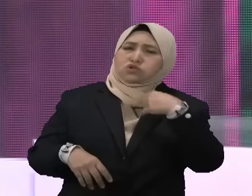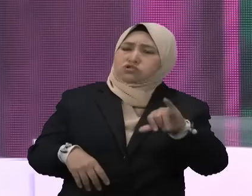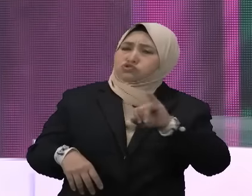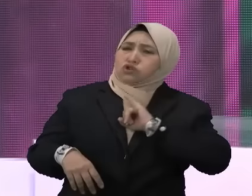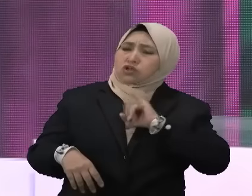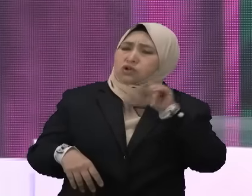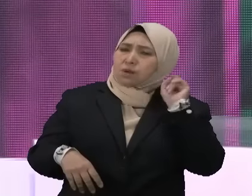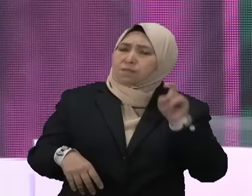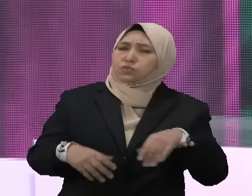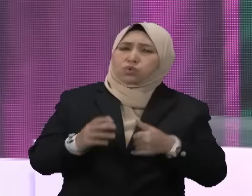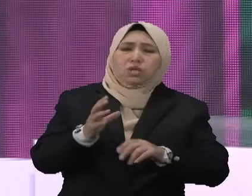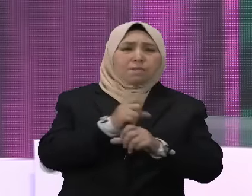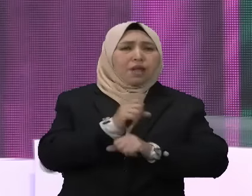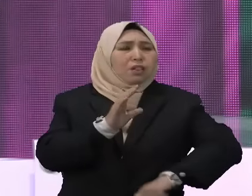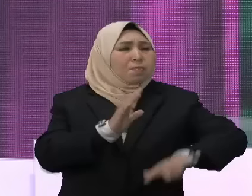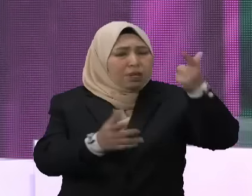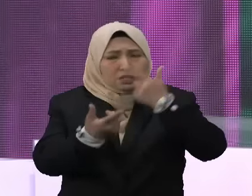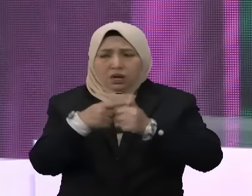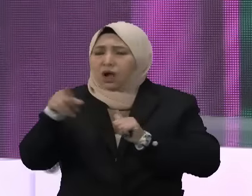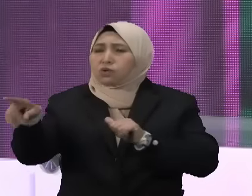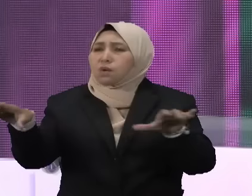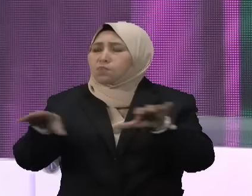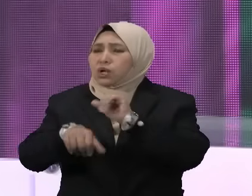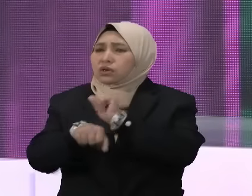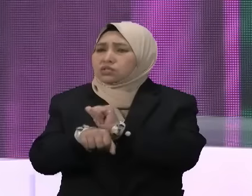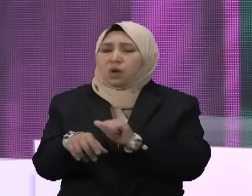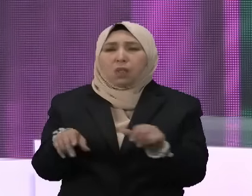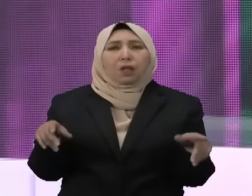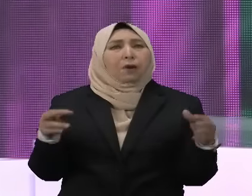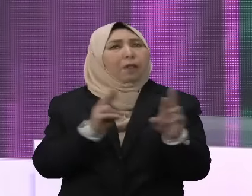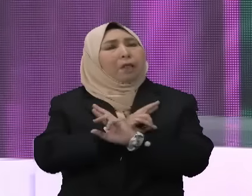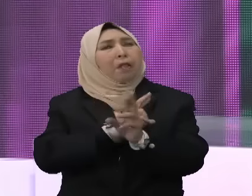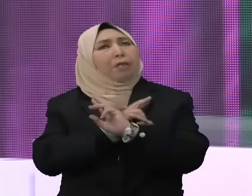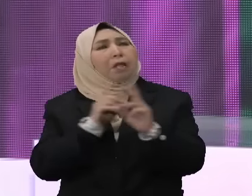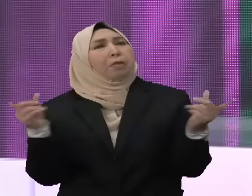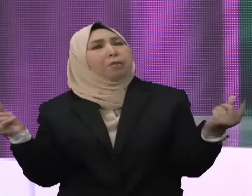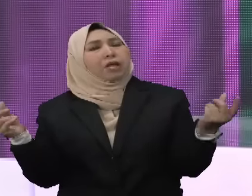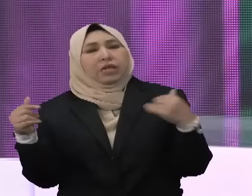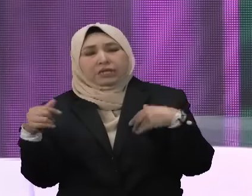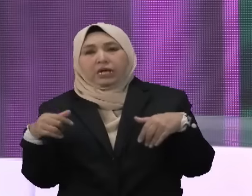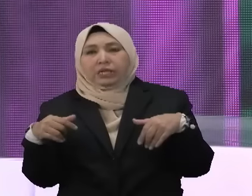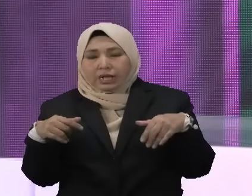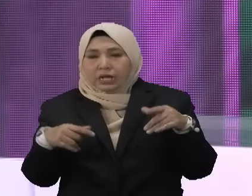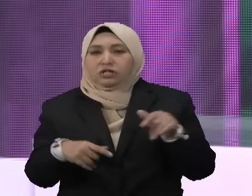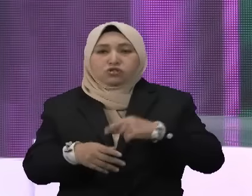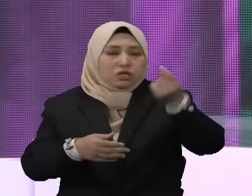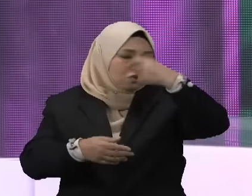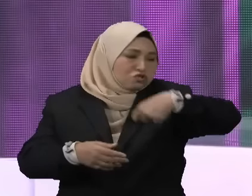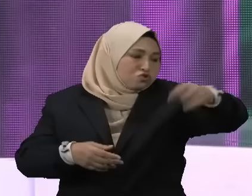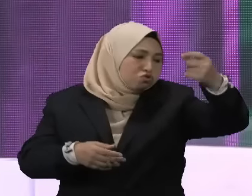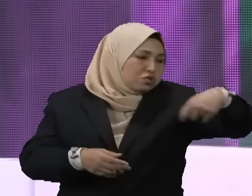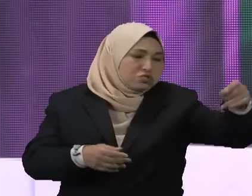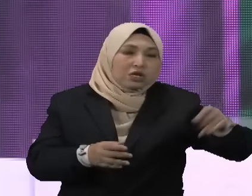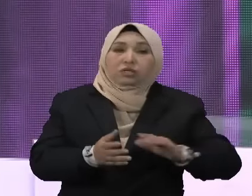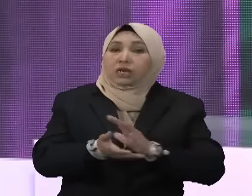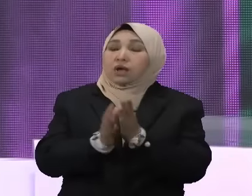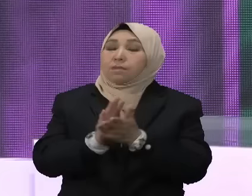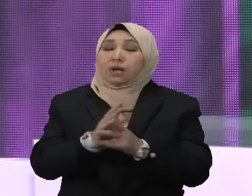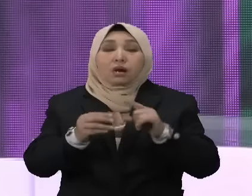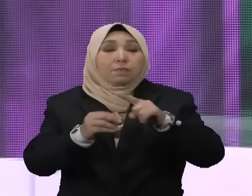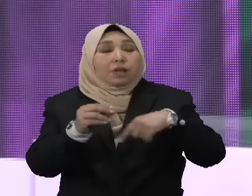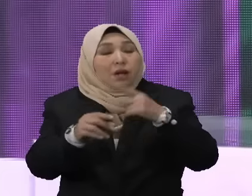yang patut dapat lebih daripada awak, awak buat kerja, awak goyang kaki, saya memang goyang tangan saja, fine saja contohnya. Jadi perkara-perkara